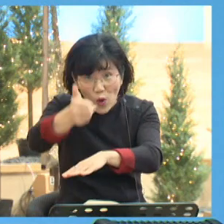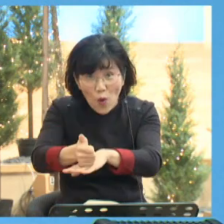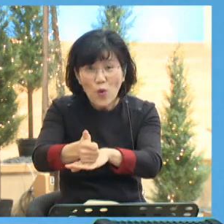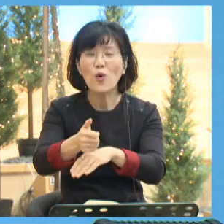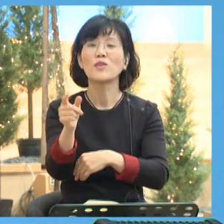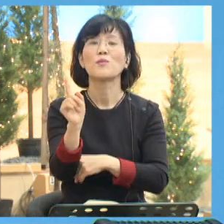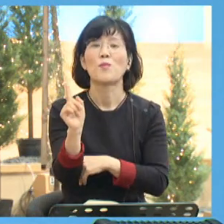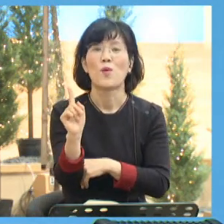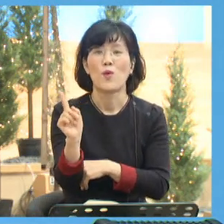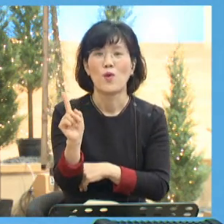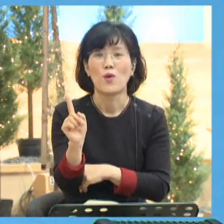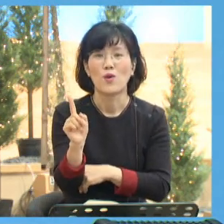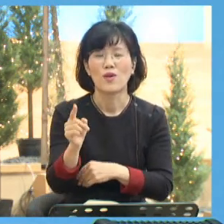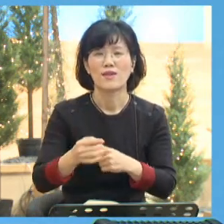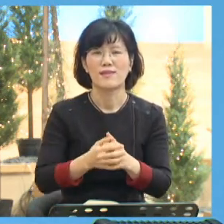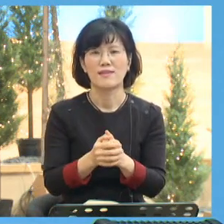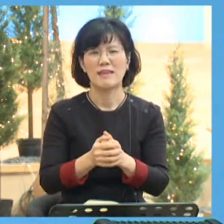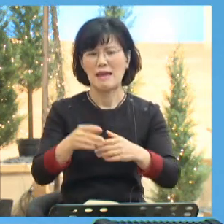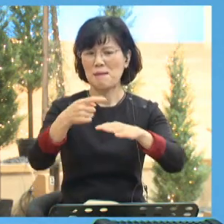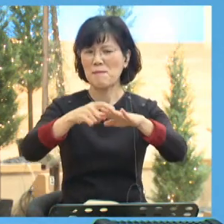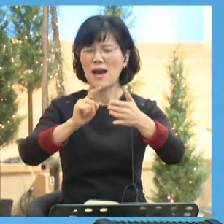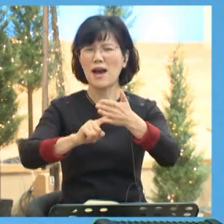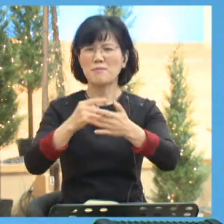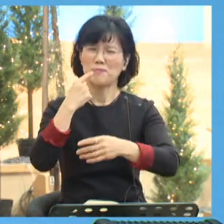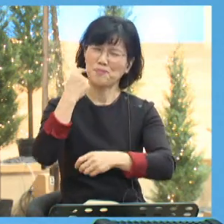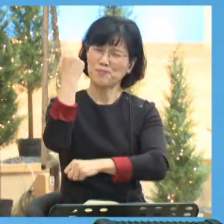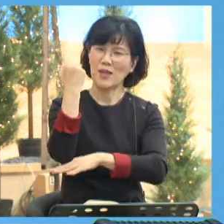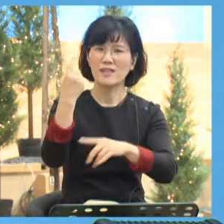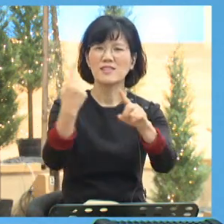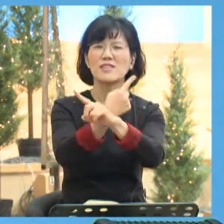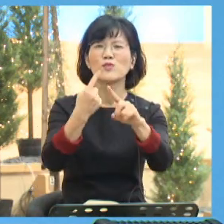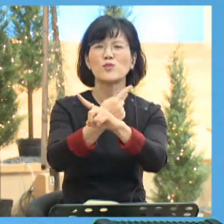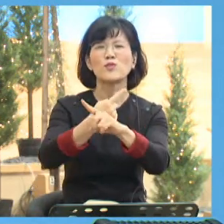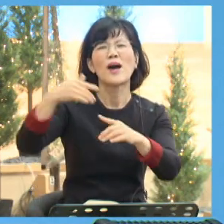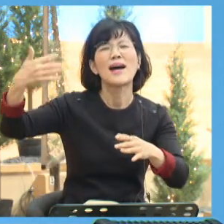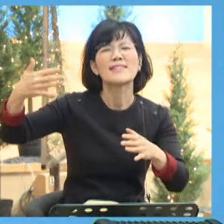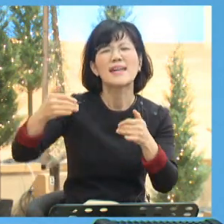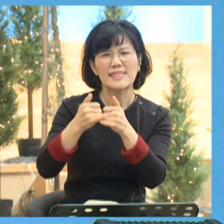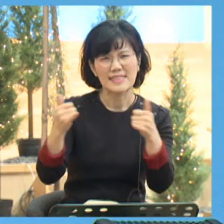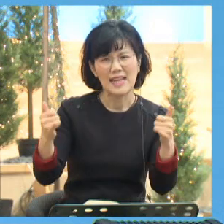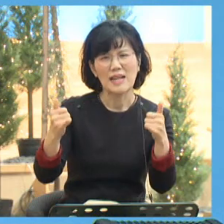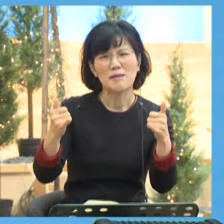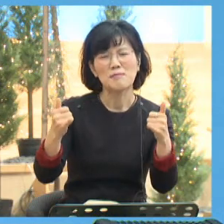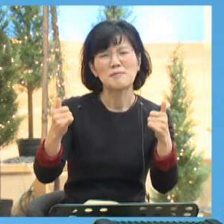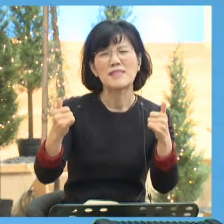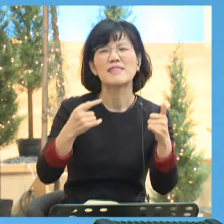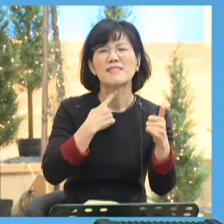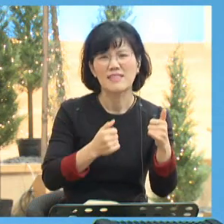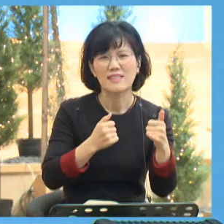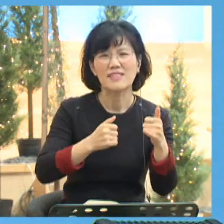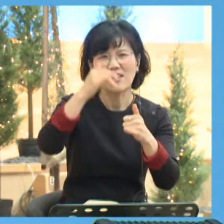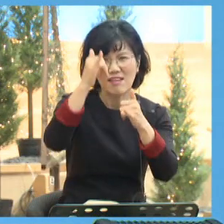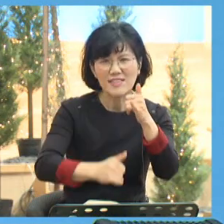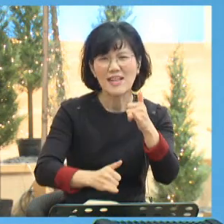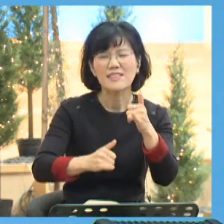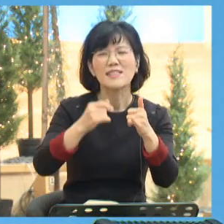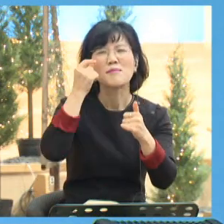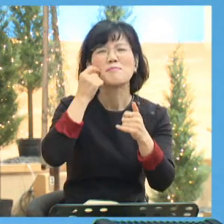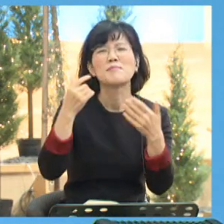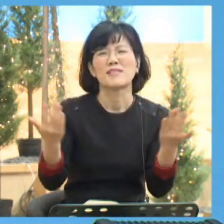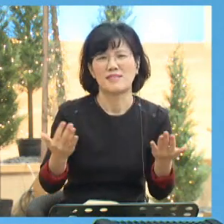결론이 뭐였냐면 마음에 쓴 뿌리를 치유하지 못한 사람이 저지른 역사적인 비극 이다 라고 결론을